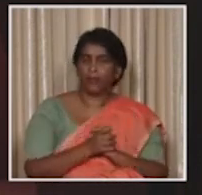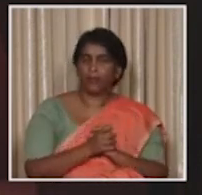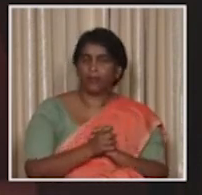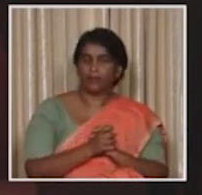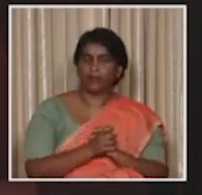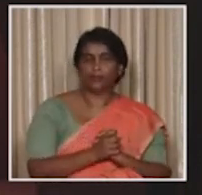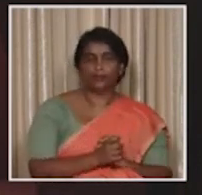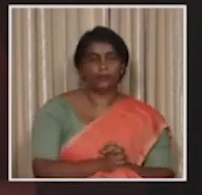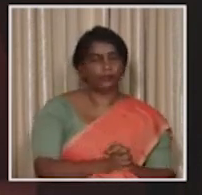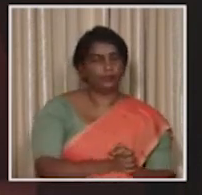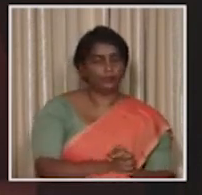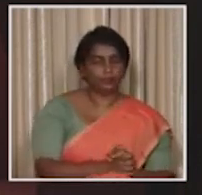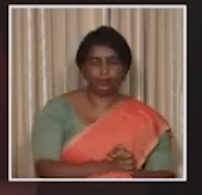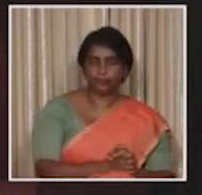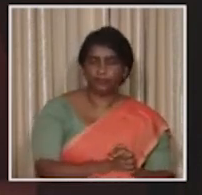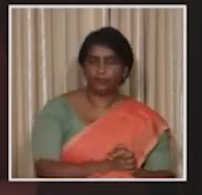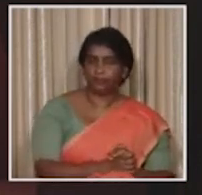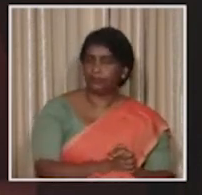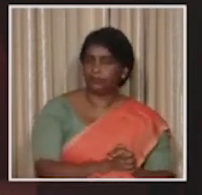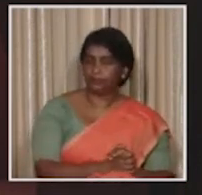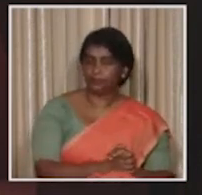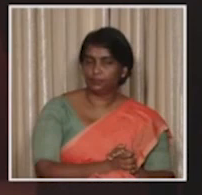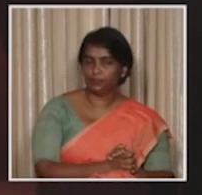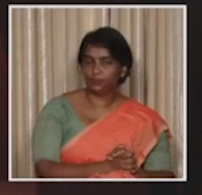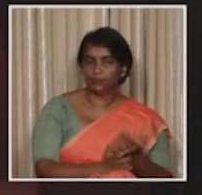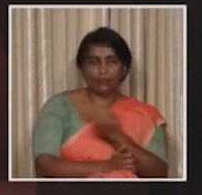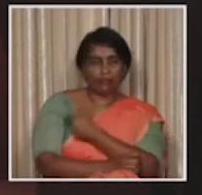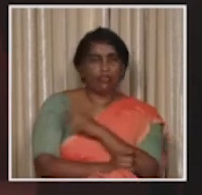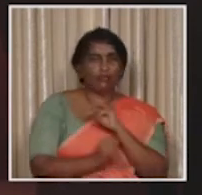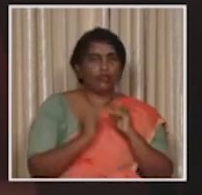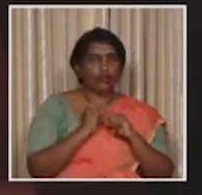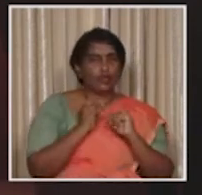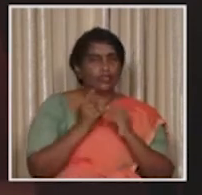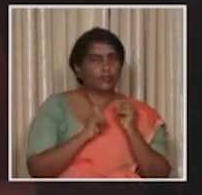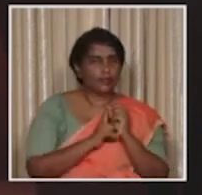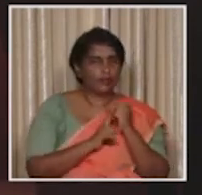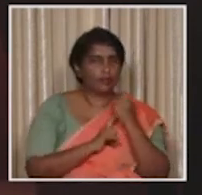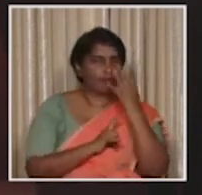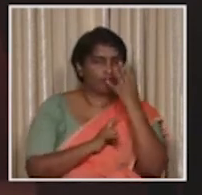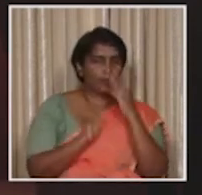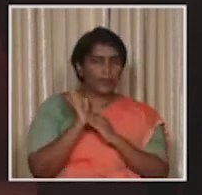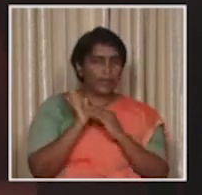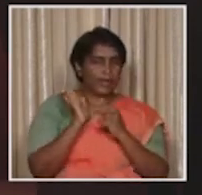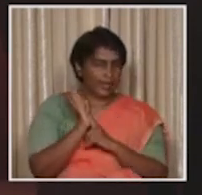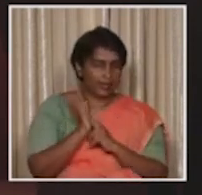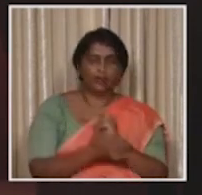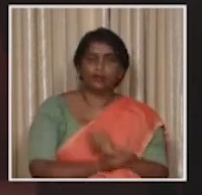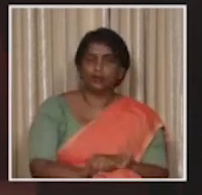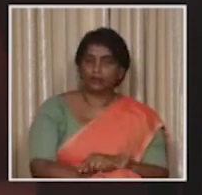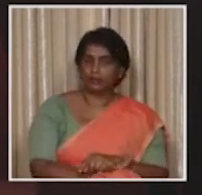Bupivacaine hydrochloride in dextrose injection USP 4 milliliters.